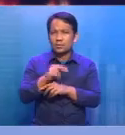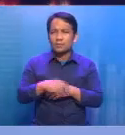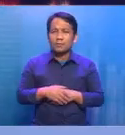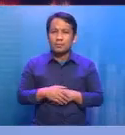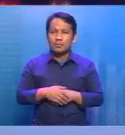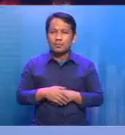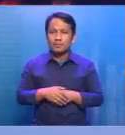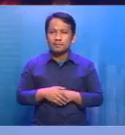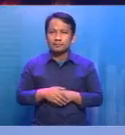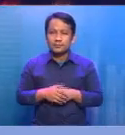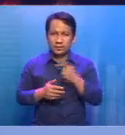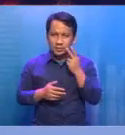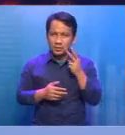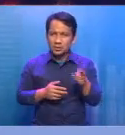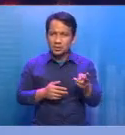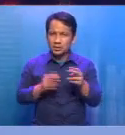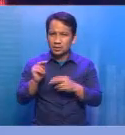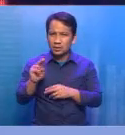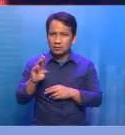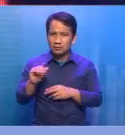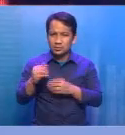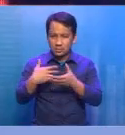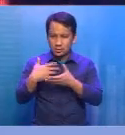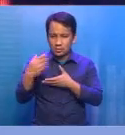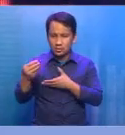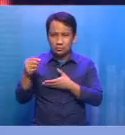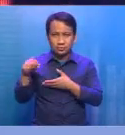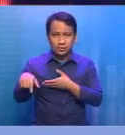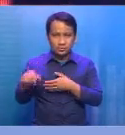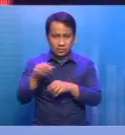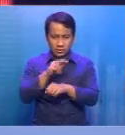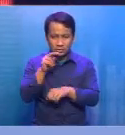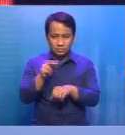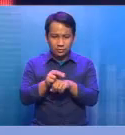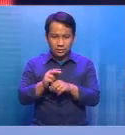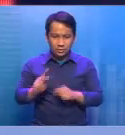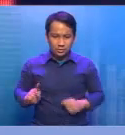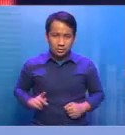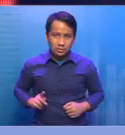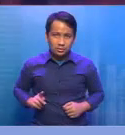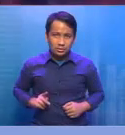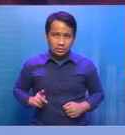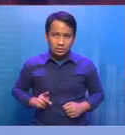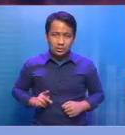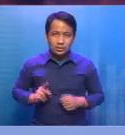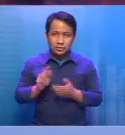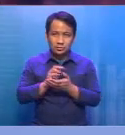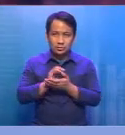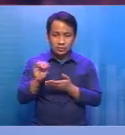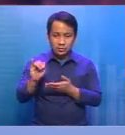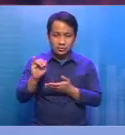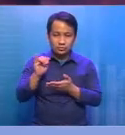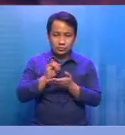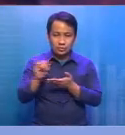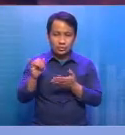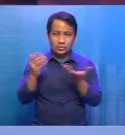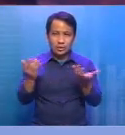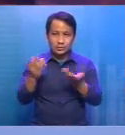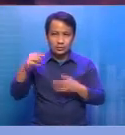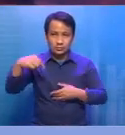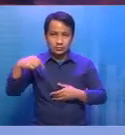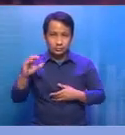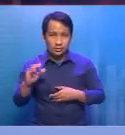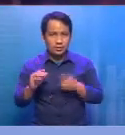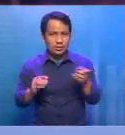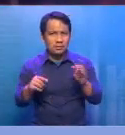May nabistong modus ang MBI sa labas lang ng National Kidney and Transplant Institute sa Quezon City. Ito yung